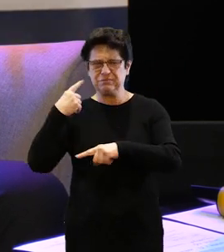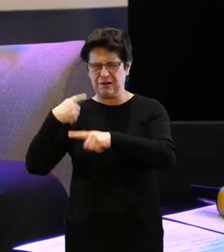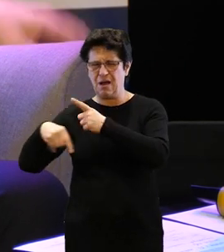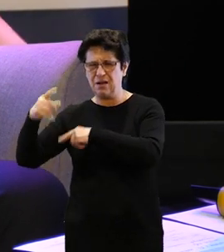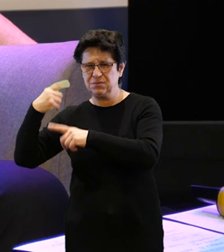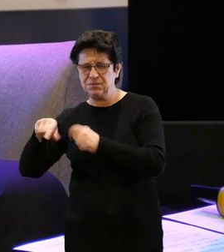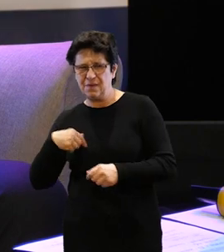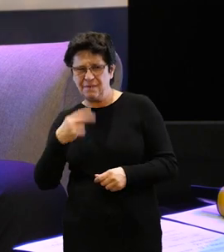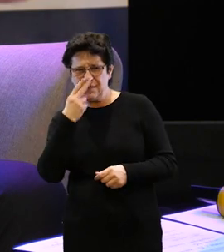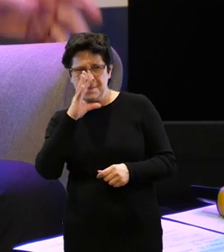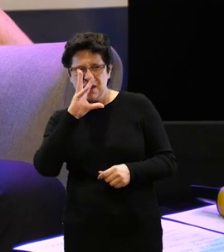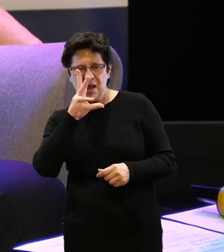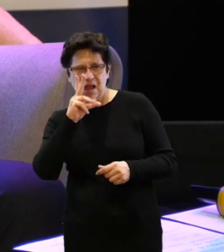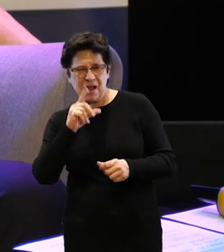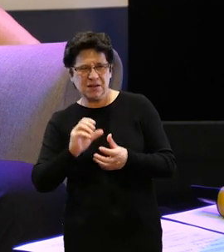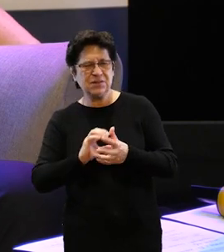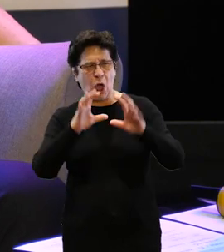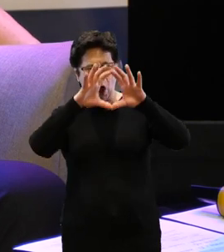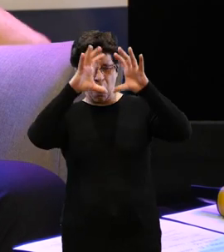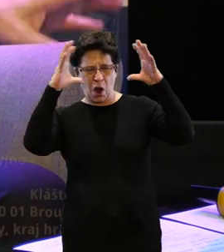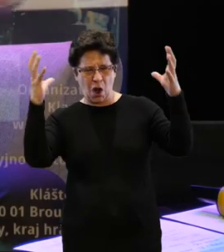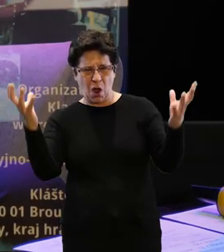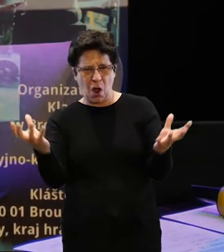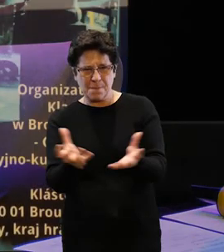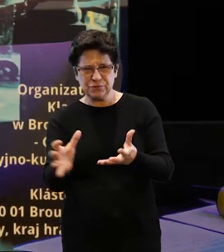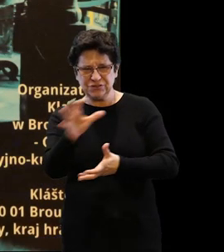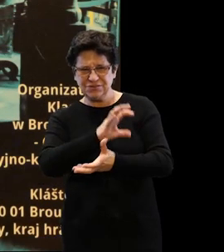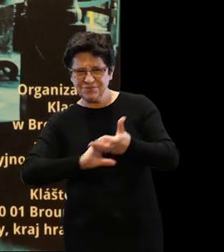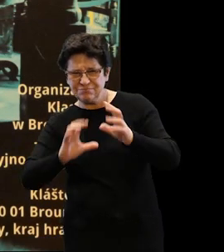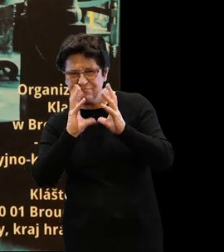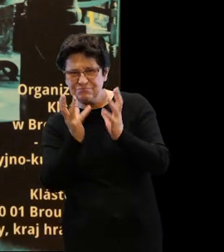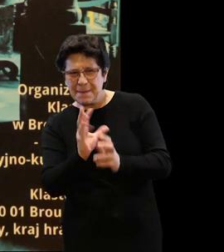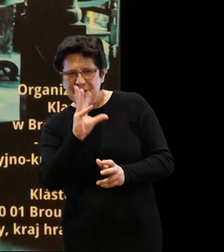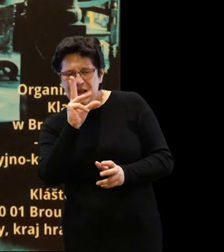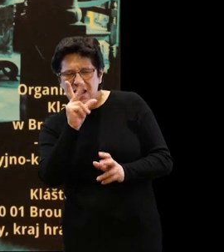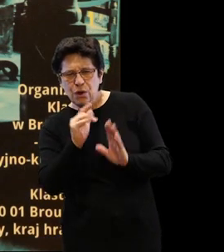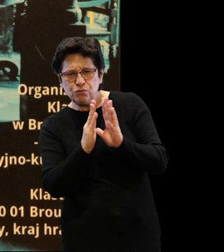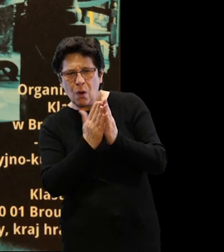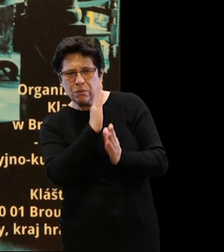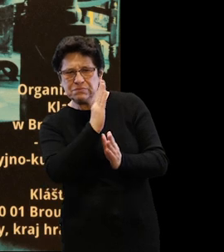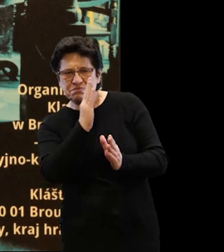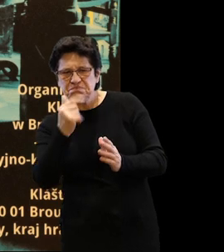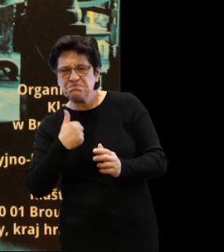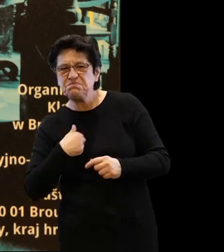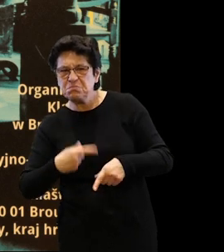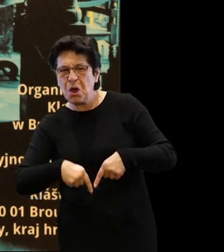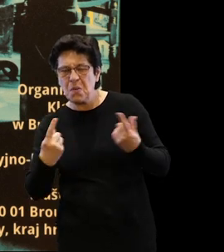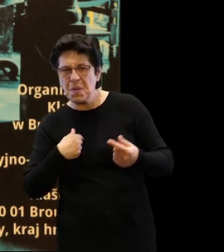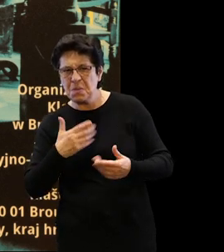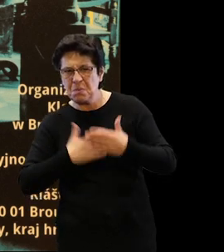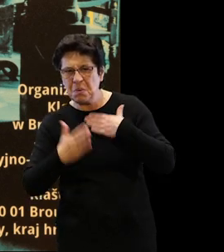widzę tak taki piękny globus jak widzę takie piękne książki to już jestem przekonany że tam by mi się bardzo podobało